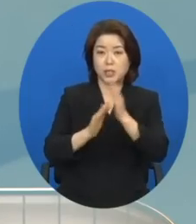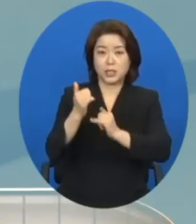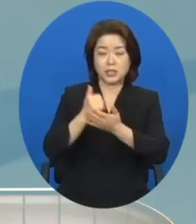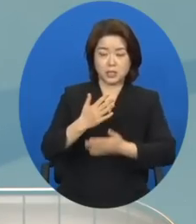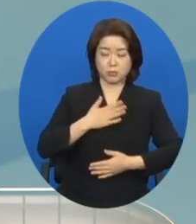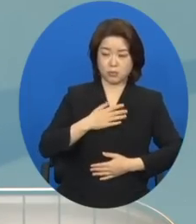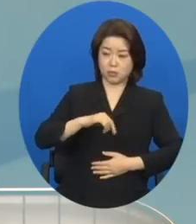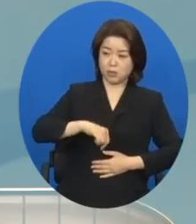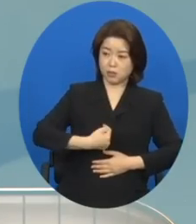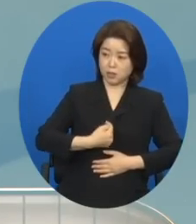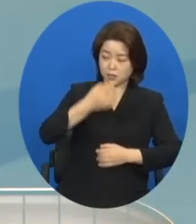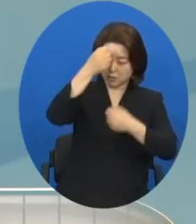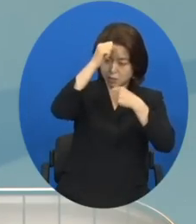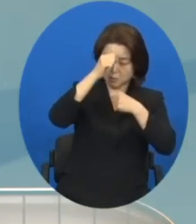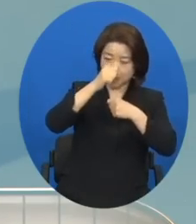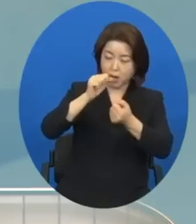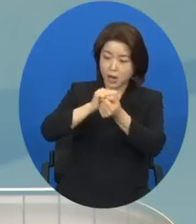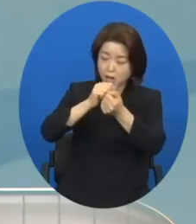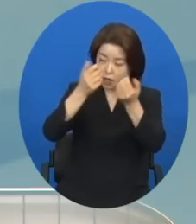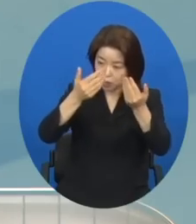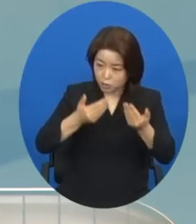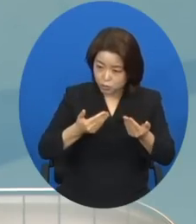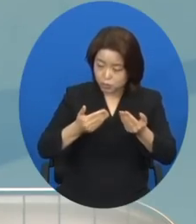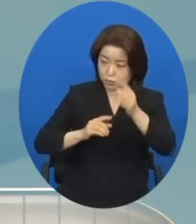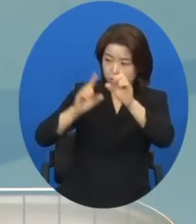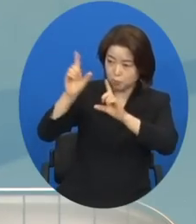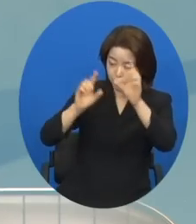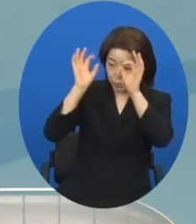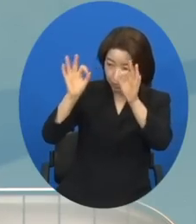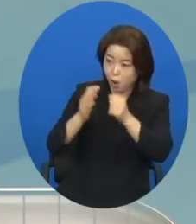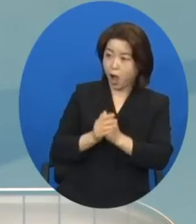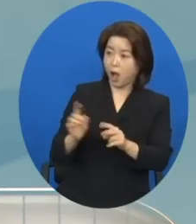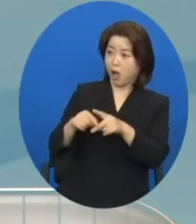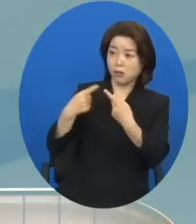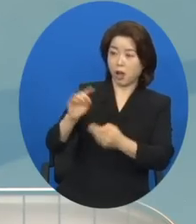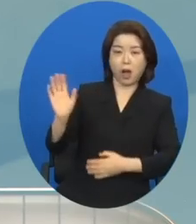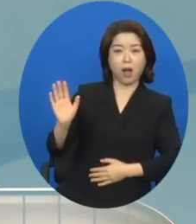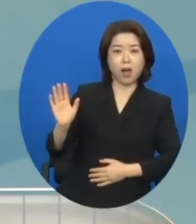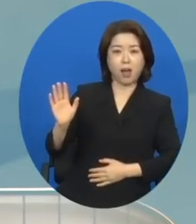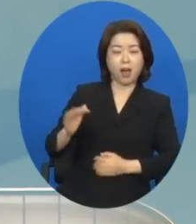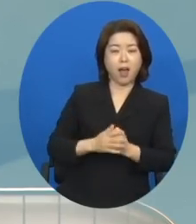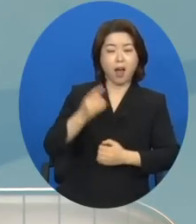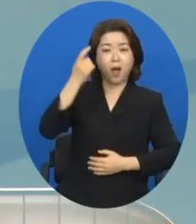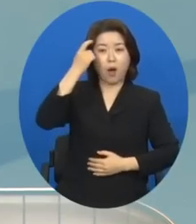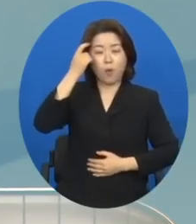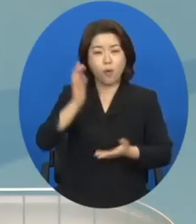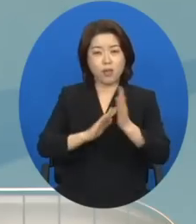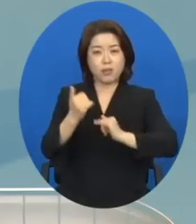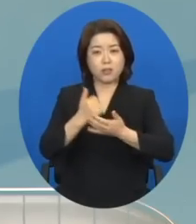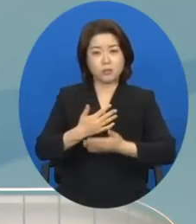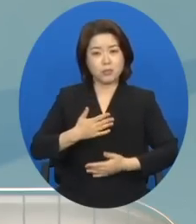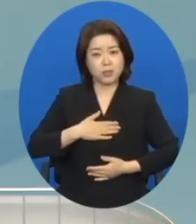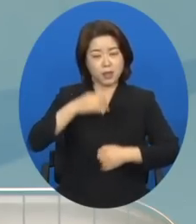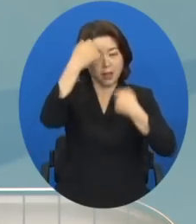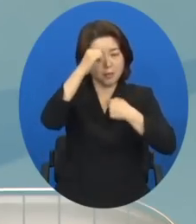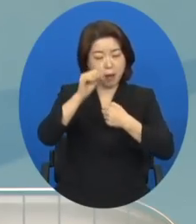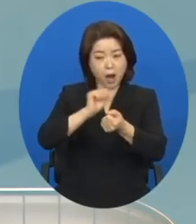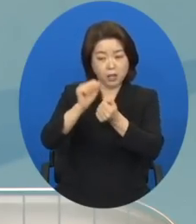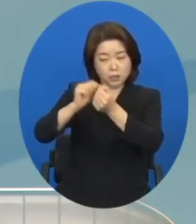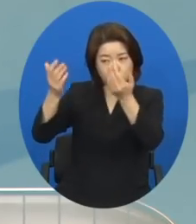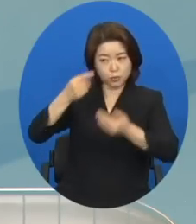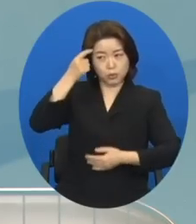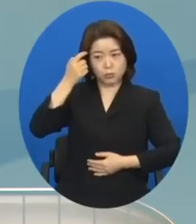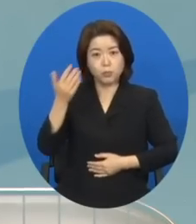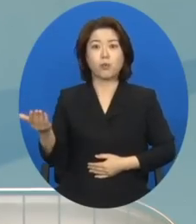발을 씻기라고 하는 이 모습을, 이 행동을 이해하지 못했습니다. 왜 예수님께서 저의 발을 씻으시라고 하십니까?